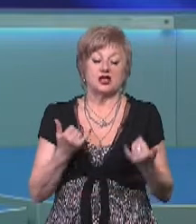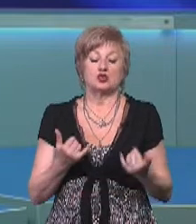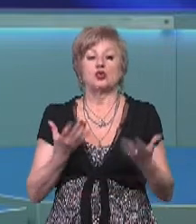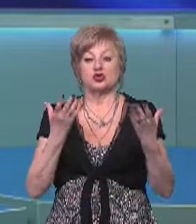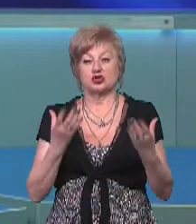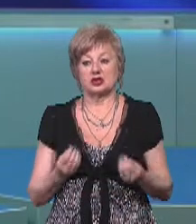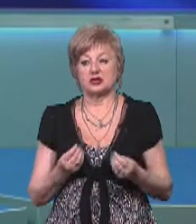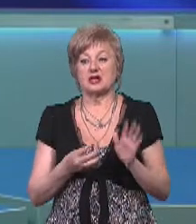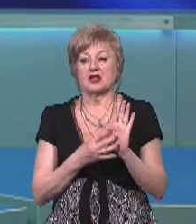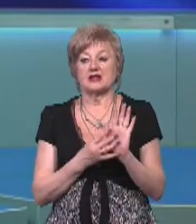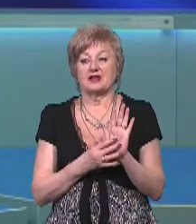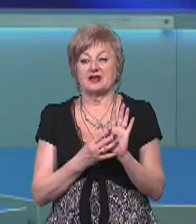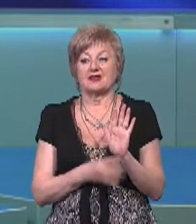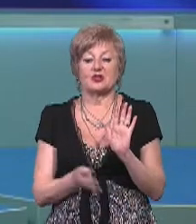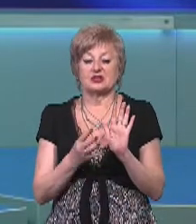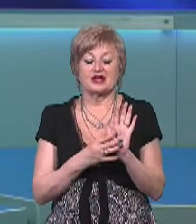день,